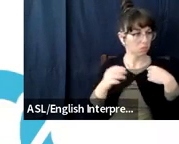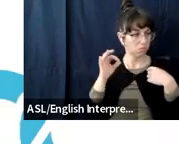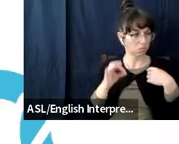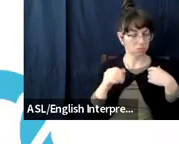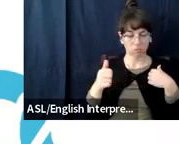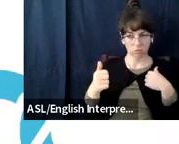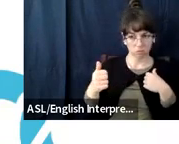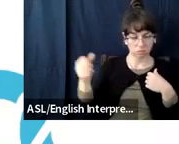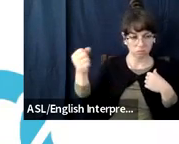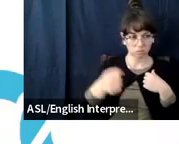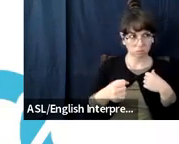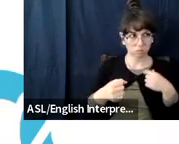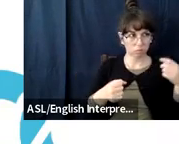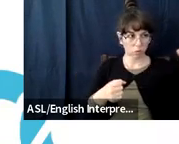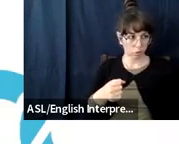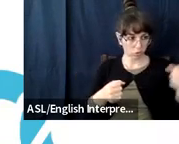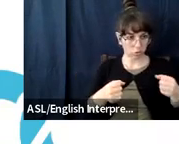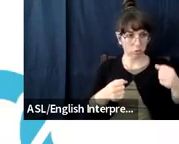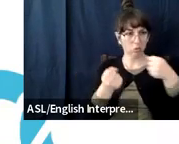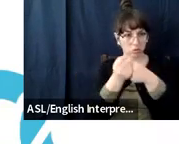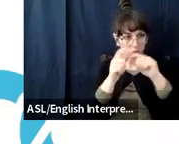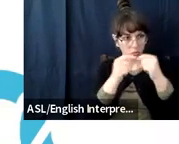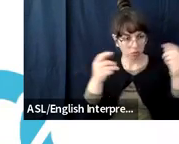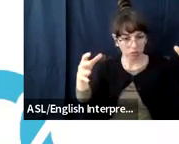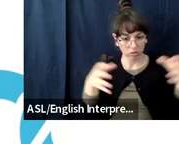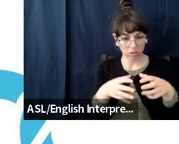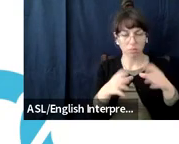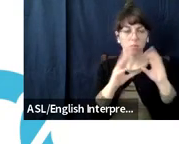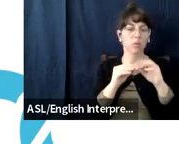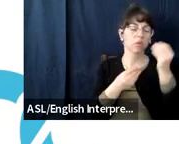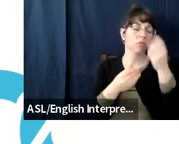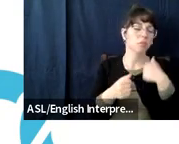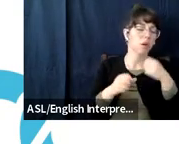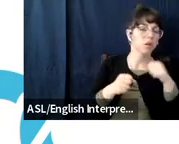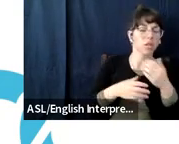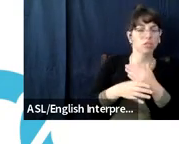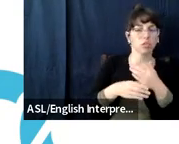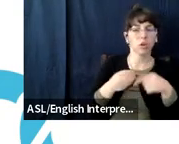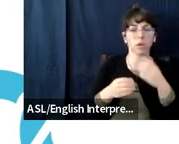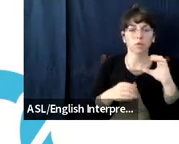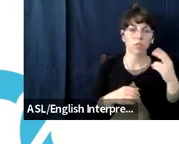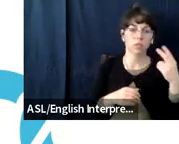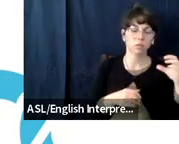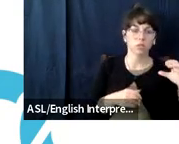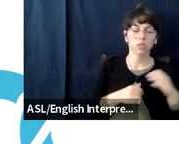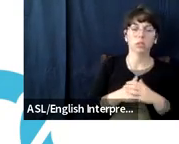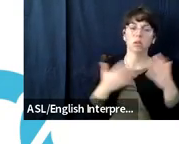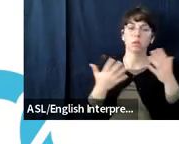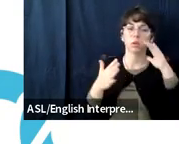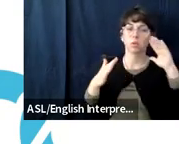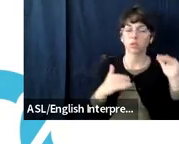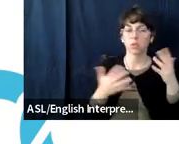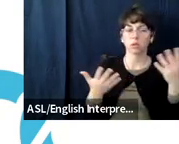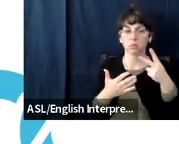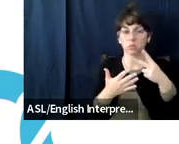support team, you for an information meeting so I can share all about C2C and what to expect and the goals of the program. And